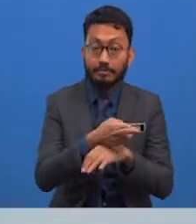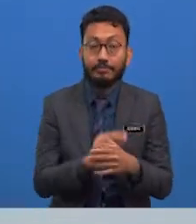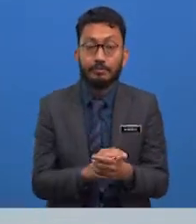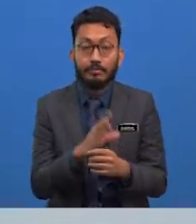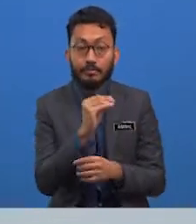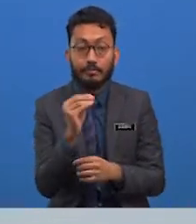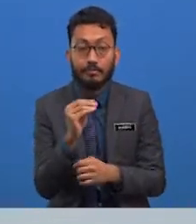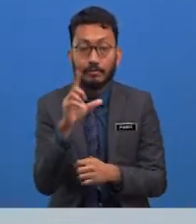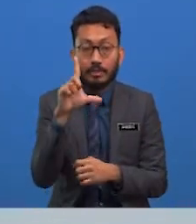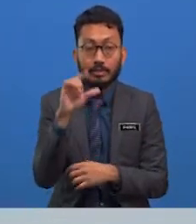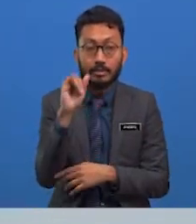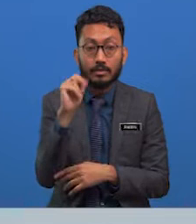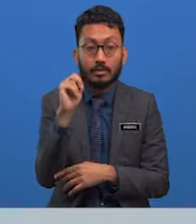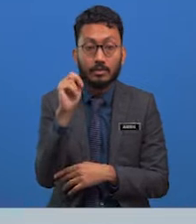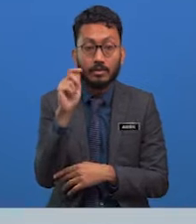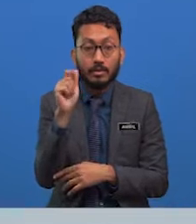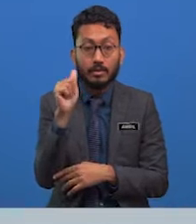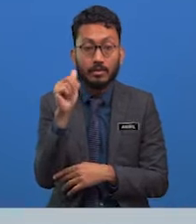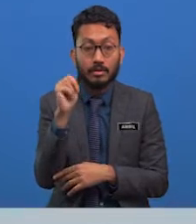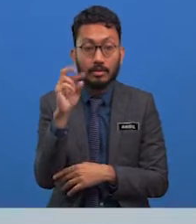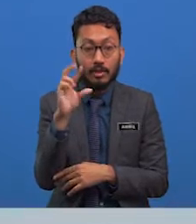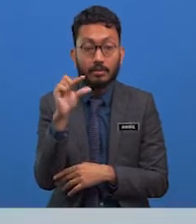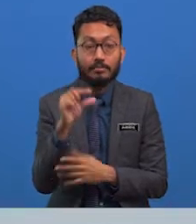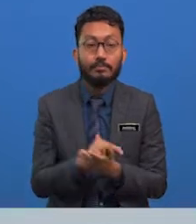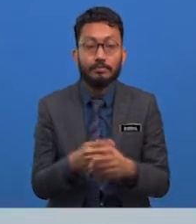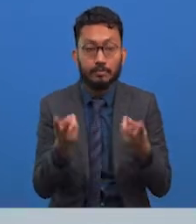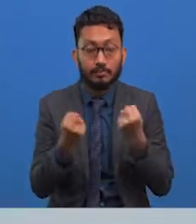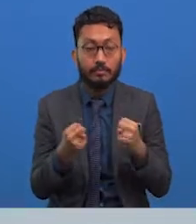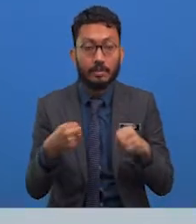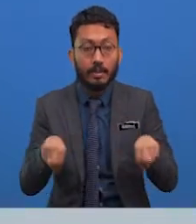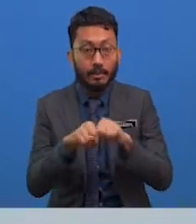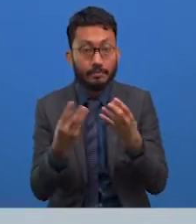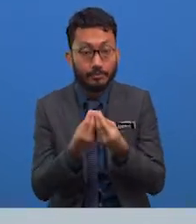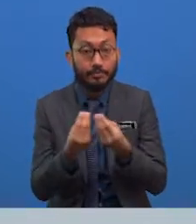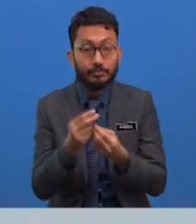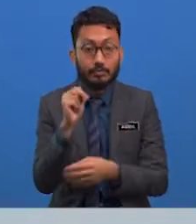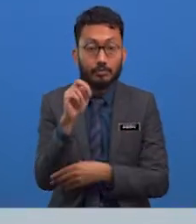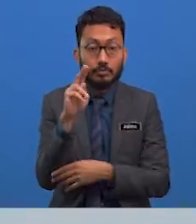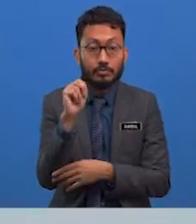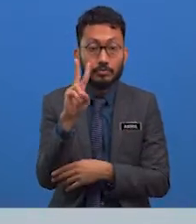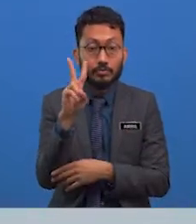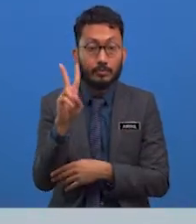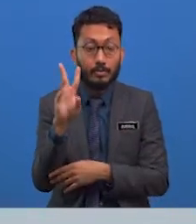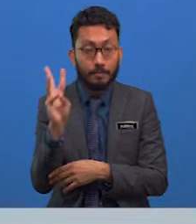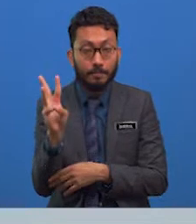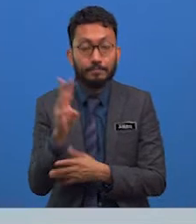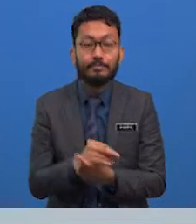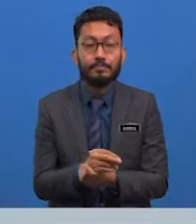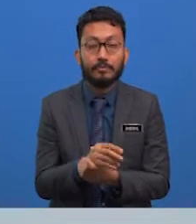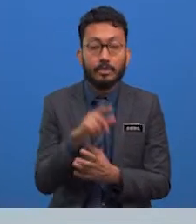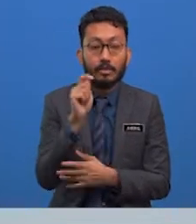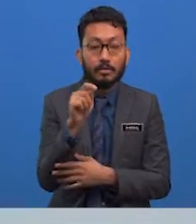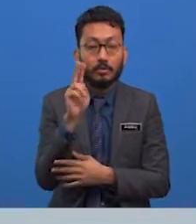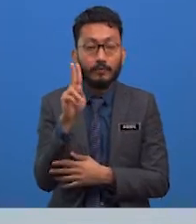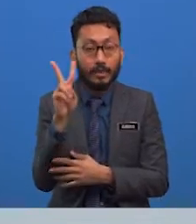pada kedua-dua garis selari tersebut. Diberi, nilai sudut SUT ialah 26 darjah